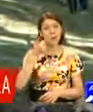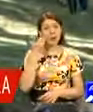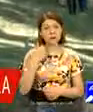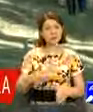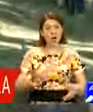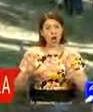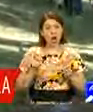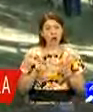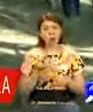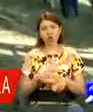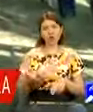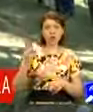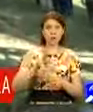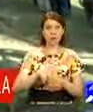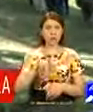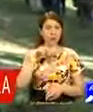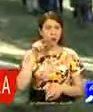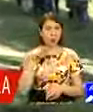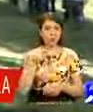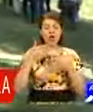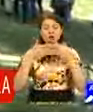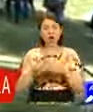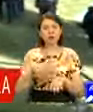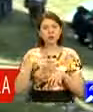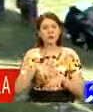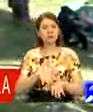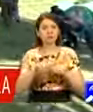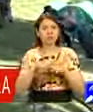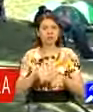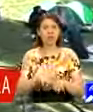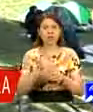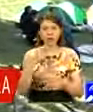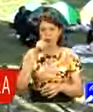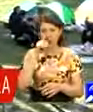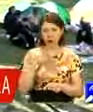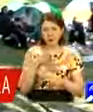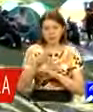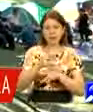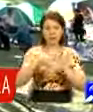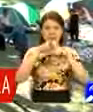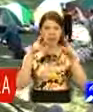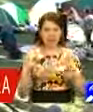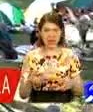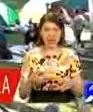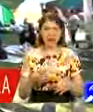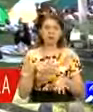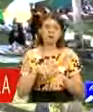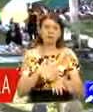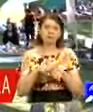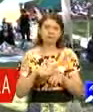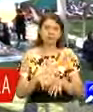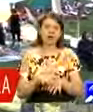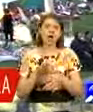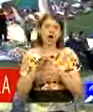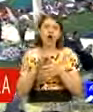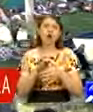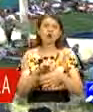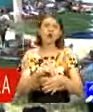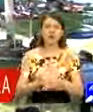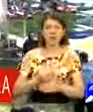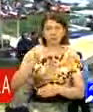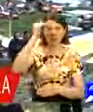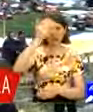sunt asteptate cei mai multi pelerini începe procesiunea din orașul Gherla către mănăstirea Nicula faceti ma Care este condusa de